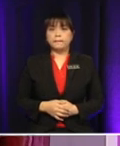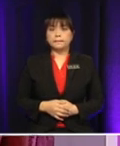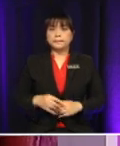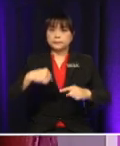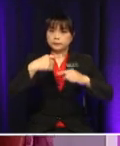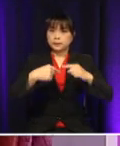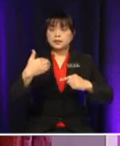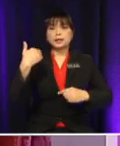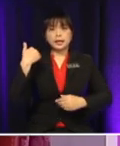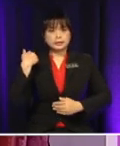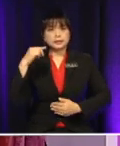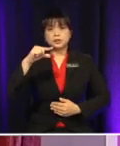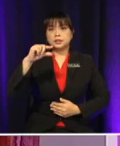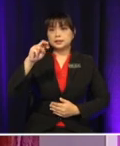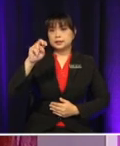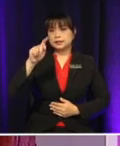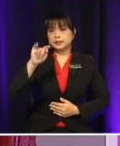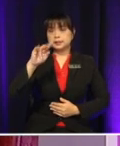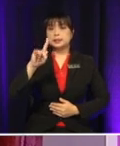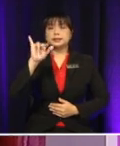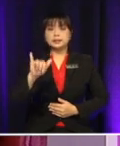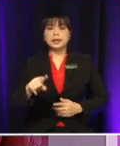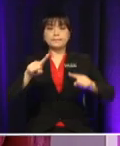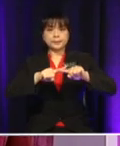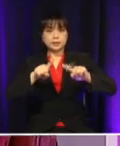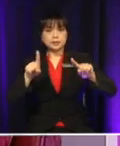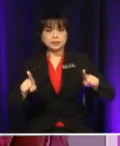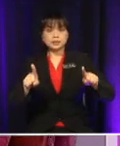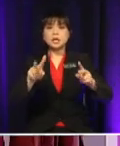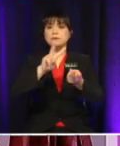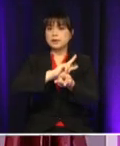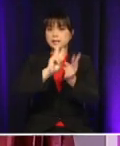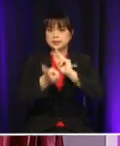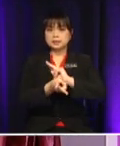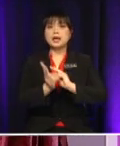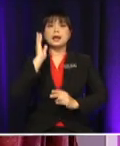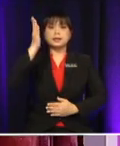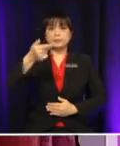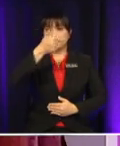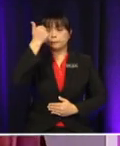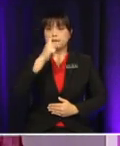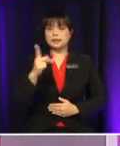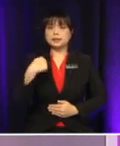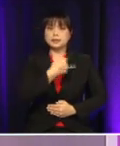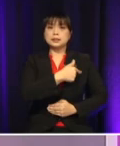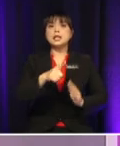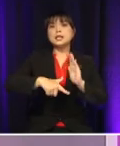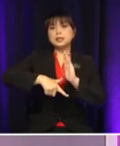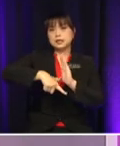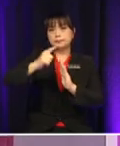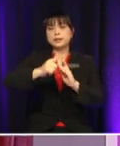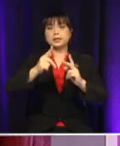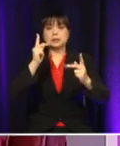mempunyai izin hati yang berbeda kita mempunyai variasi-variasi akan menyebabkan kita ini lebih ada